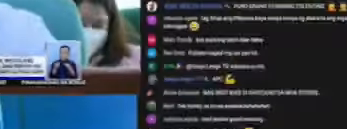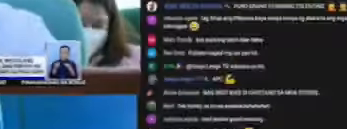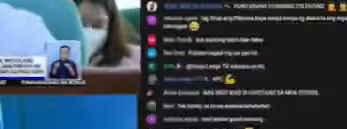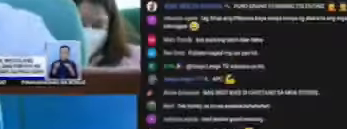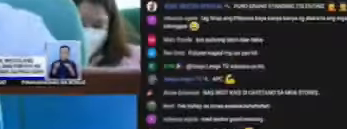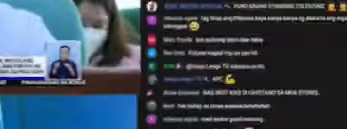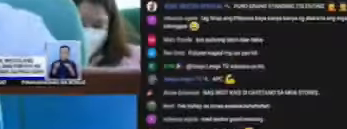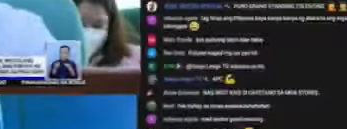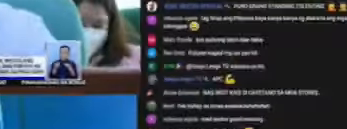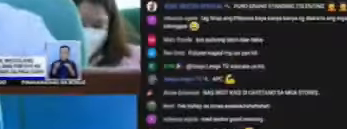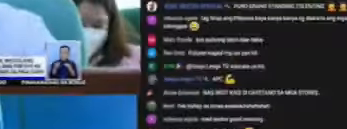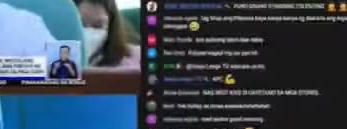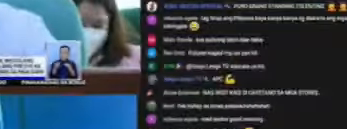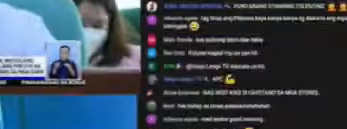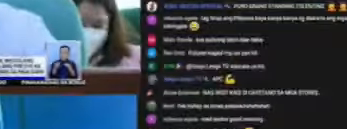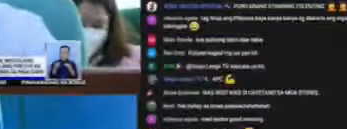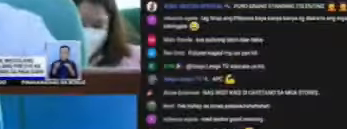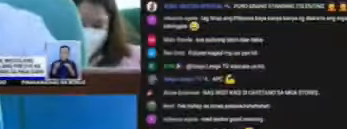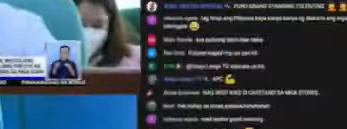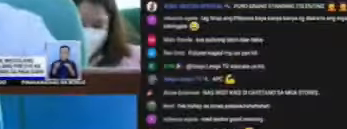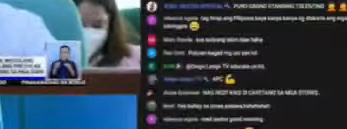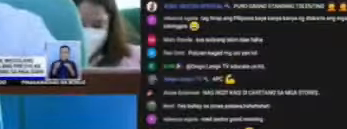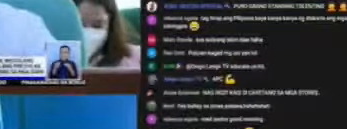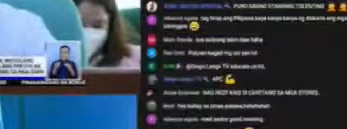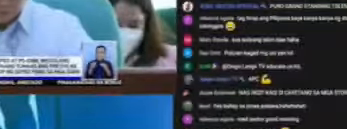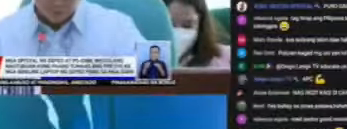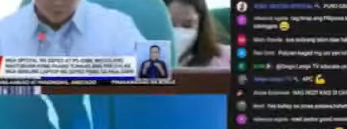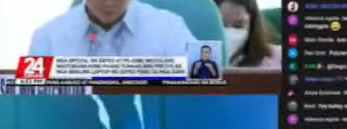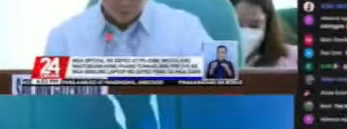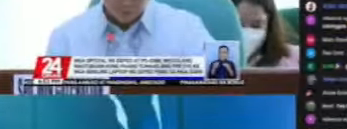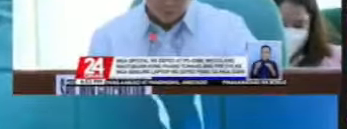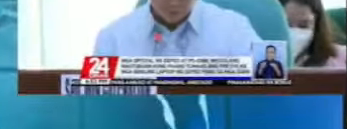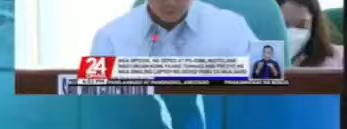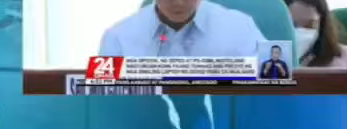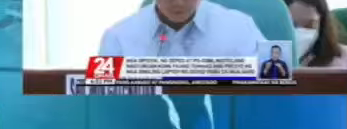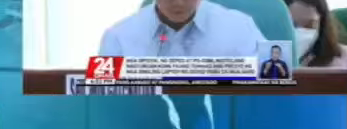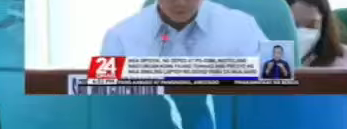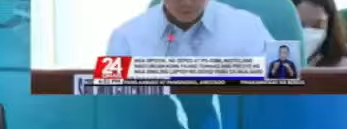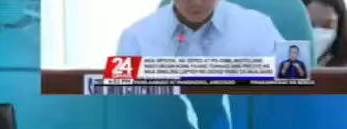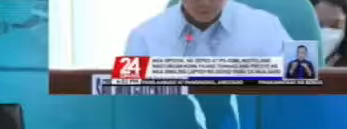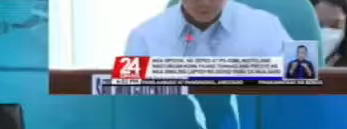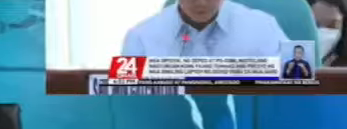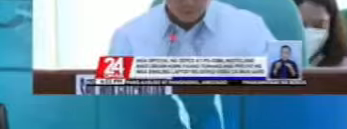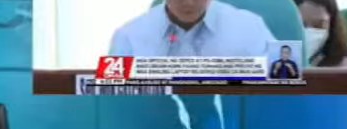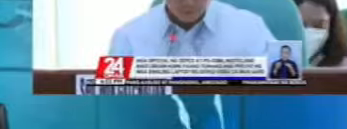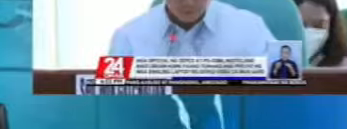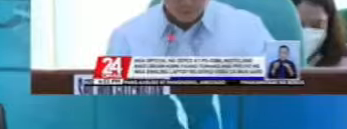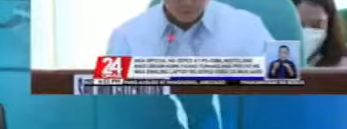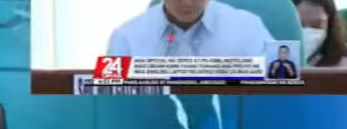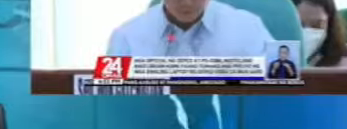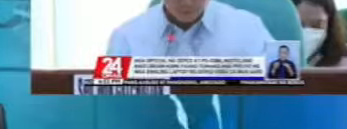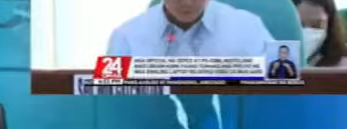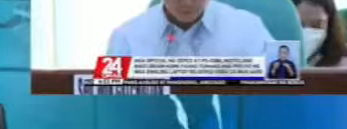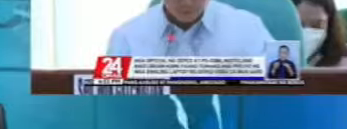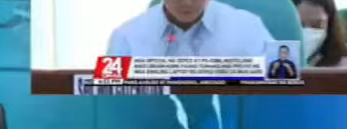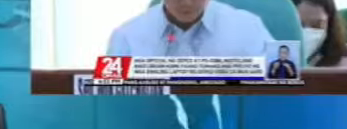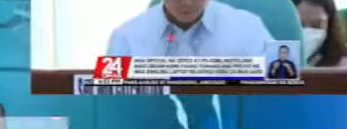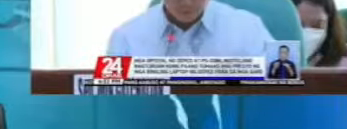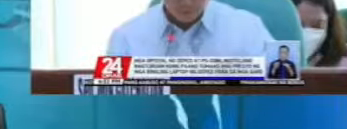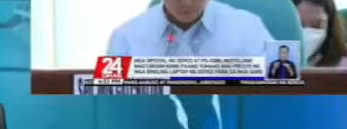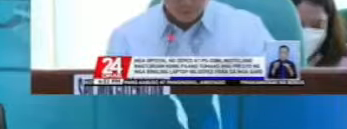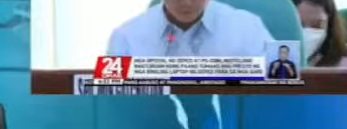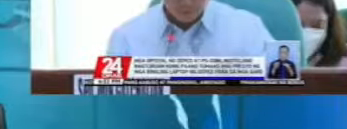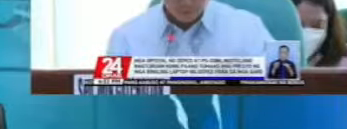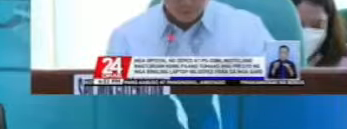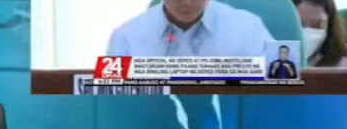cabinet member, ha? Parang alam ko, nakilala ko na ito, banat ba eh? Yung binabanatan dito na vlogger